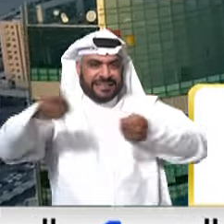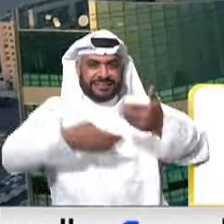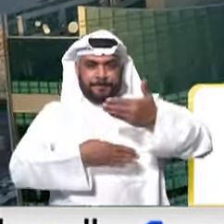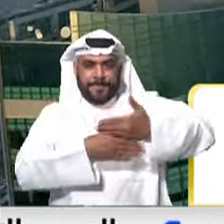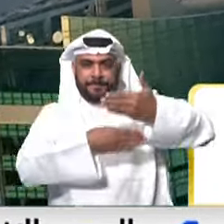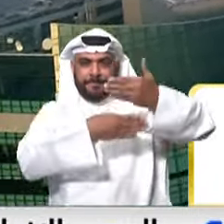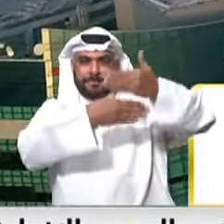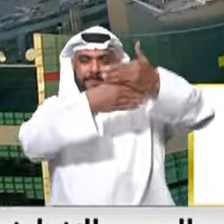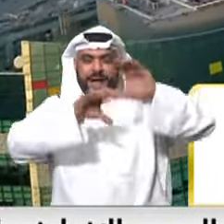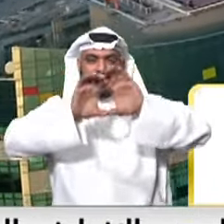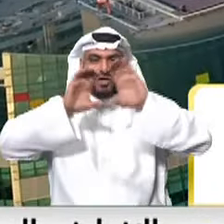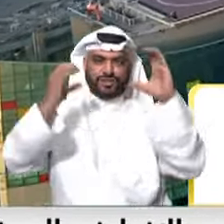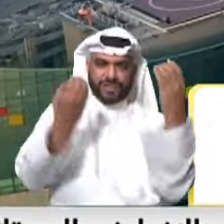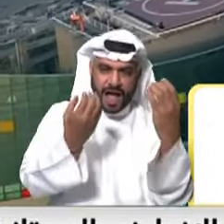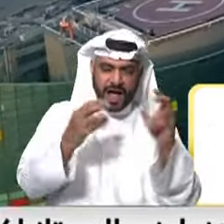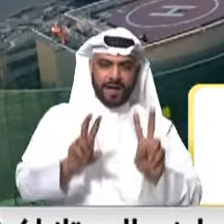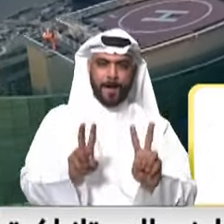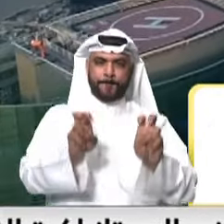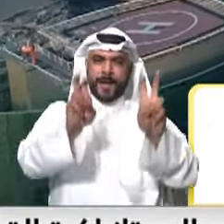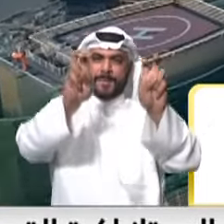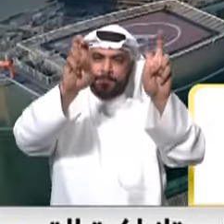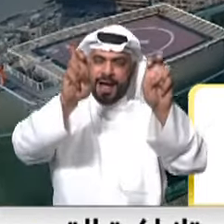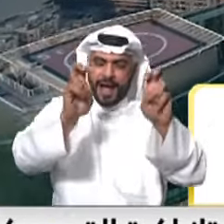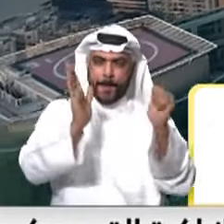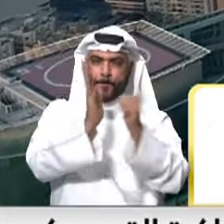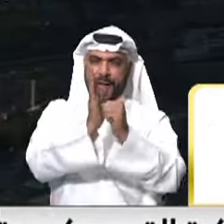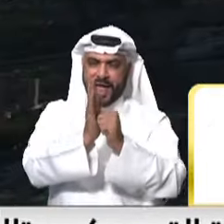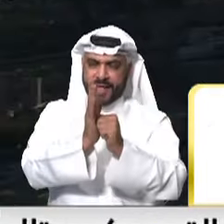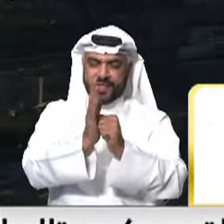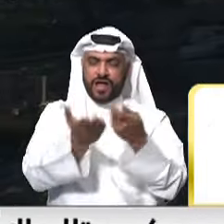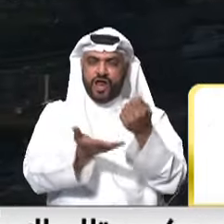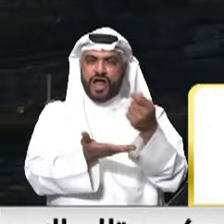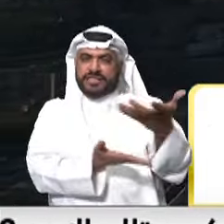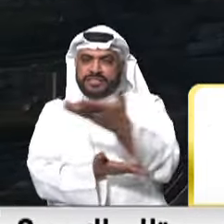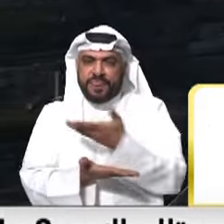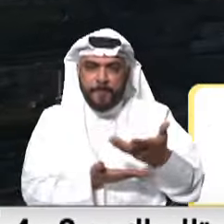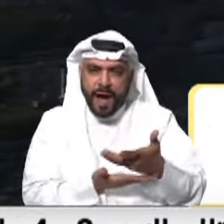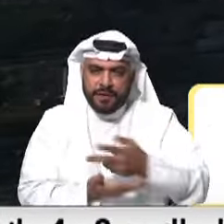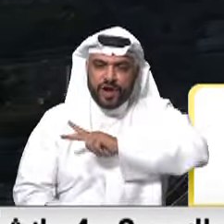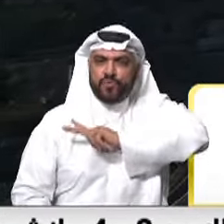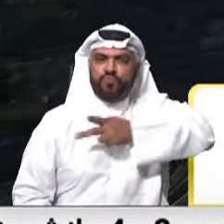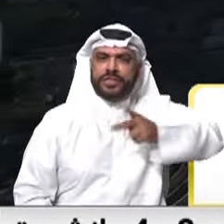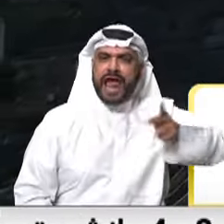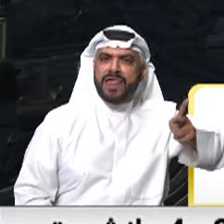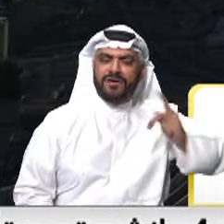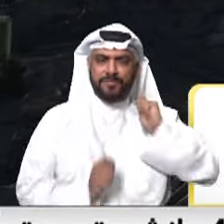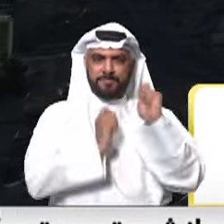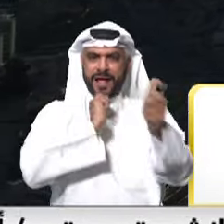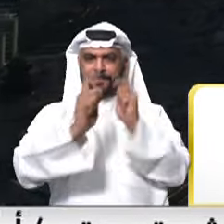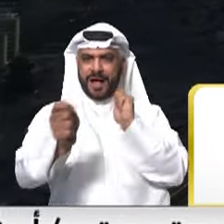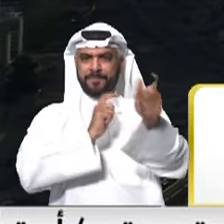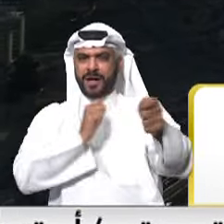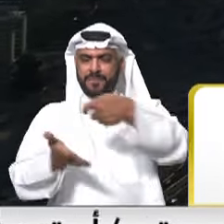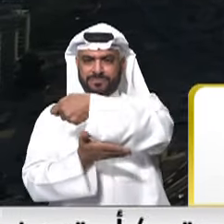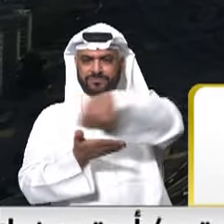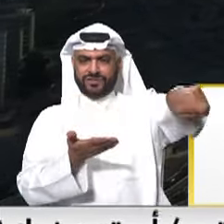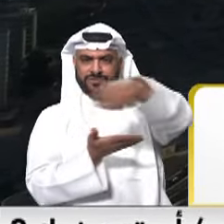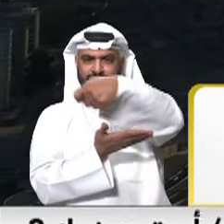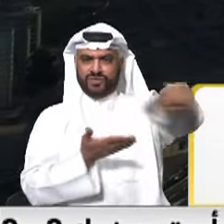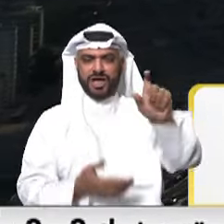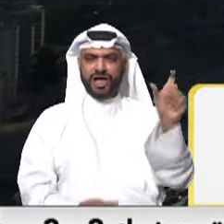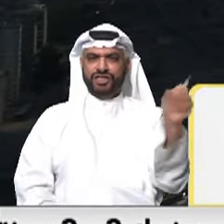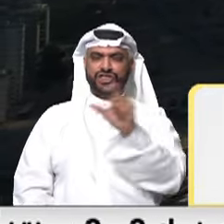ملحوظا خلال تداولات شهر مارس 2024 وذلك على مستوى عدد الصفقات والقيمه الاجماليه عن شهر